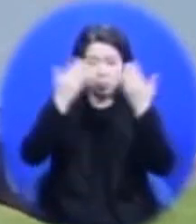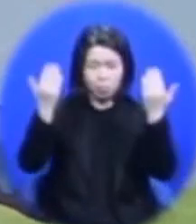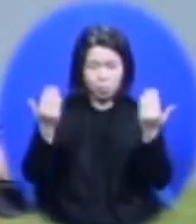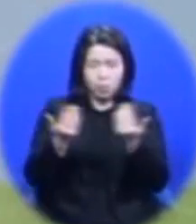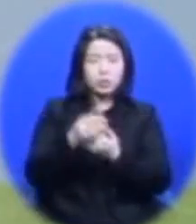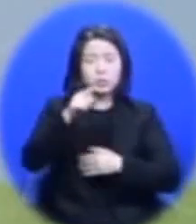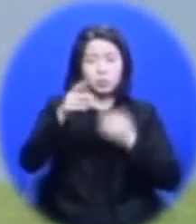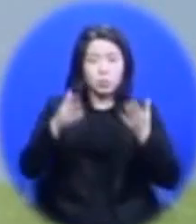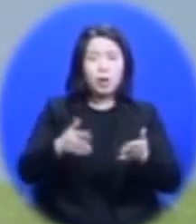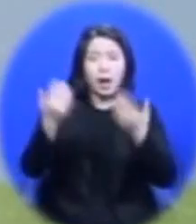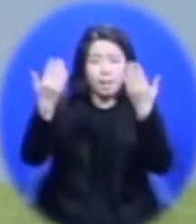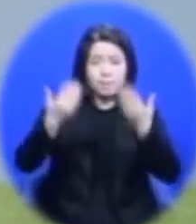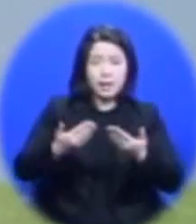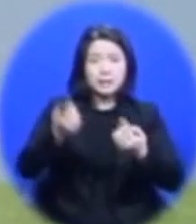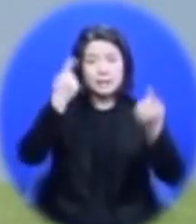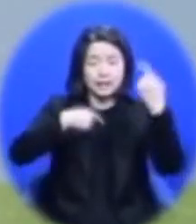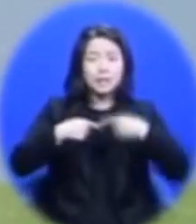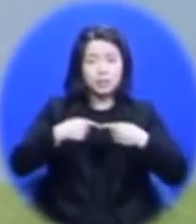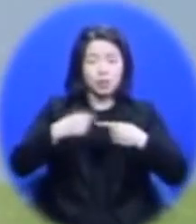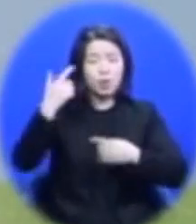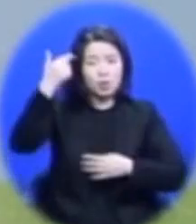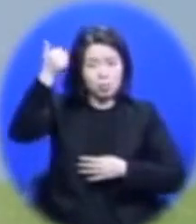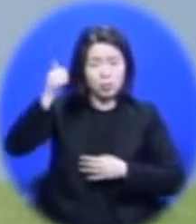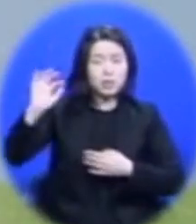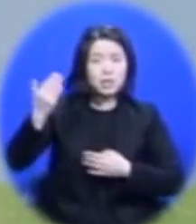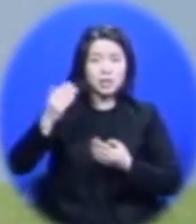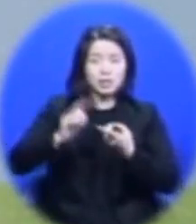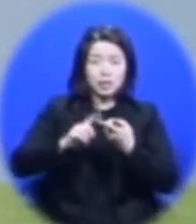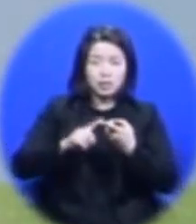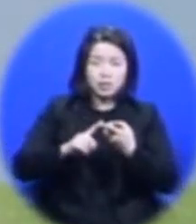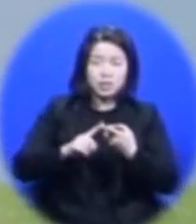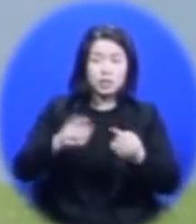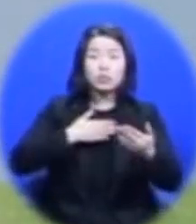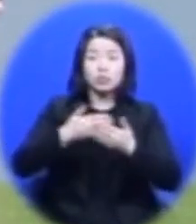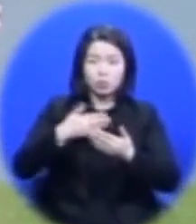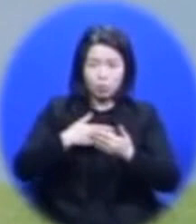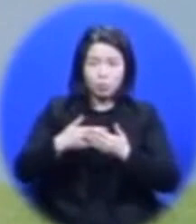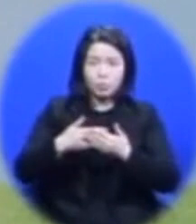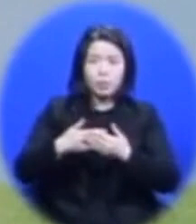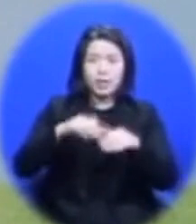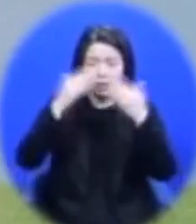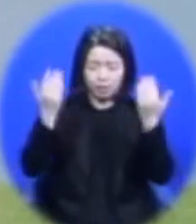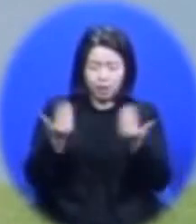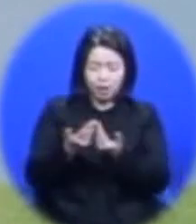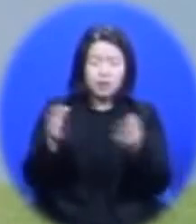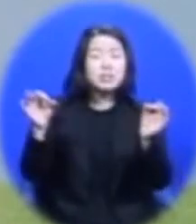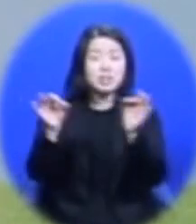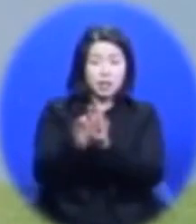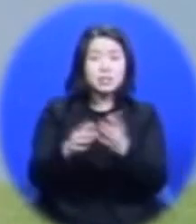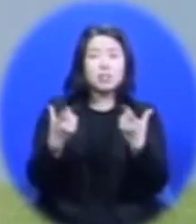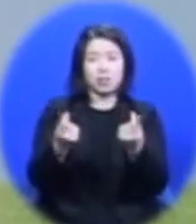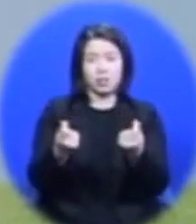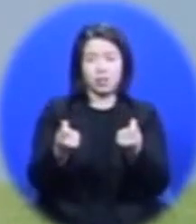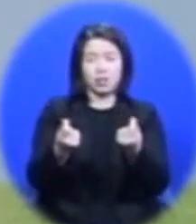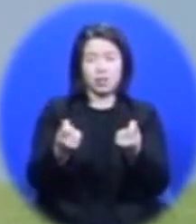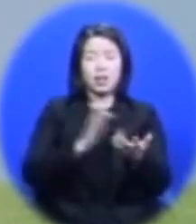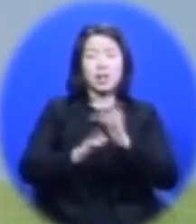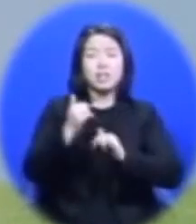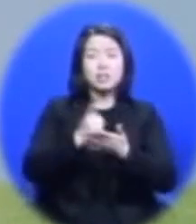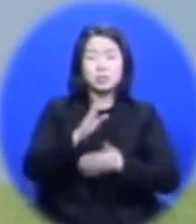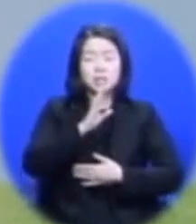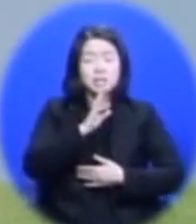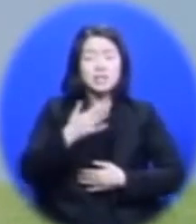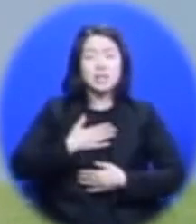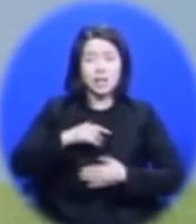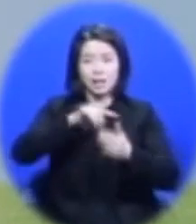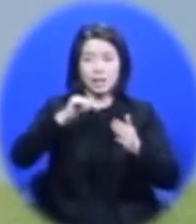내가 받았던 상처, 목사가 되는 것에 대한 두려움 다 덮어질 것 같아요. 예수님이 진짜 내 안에